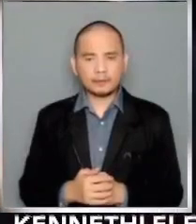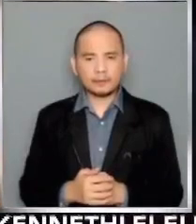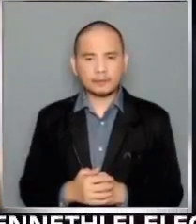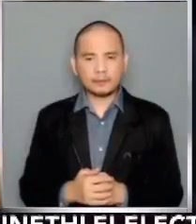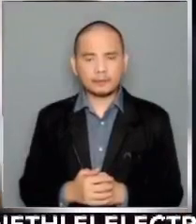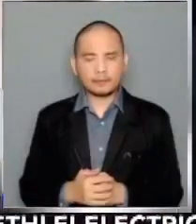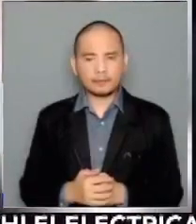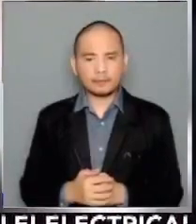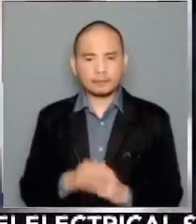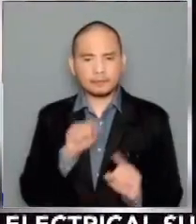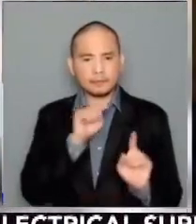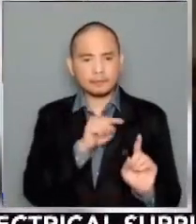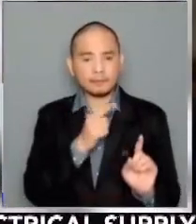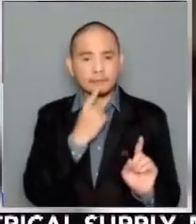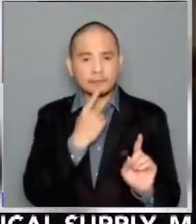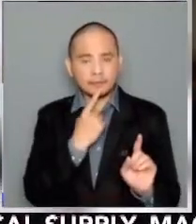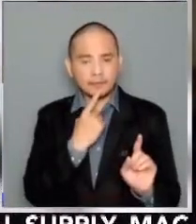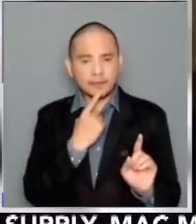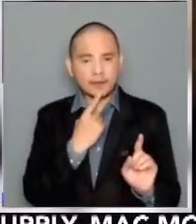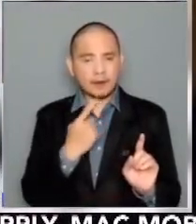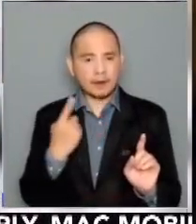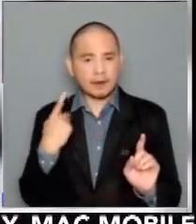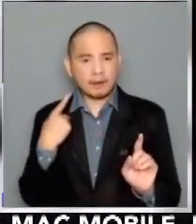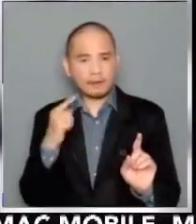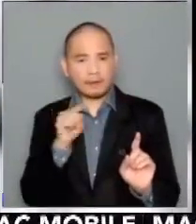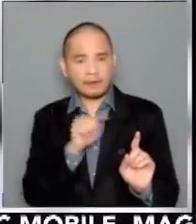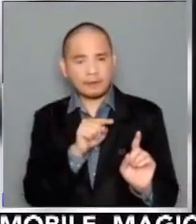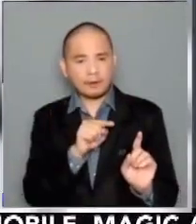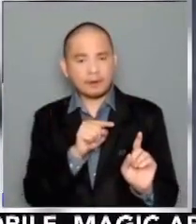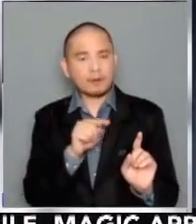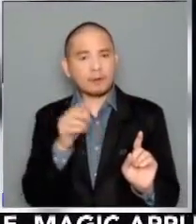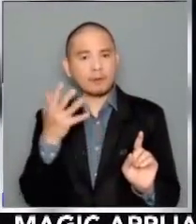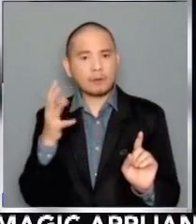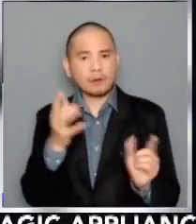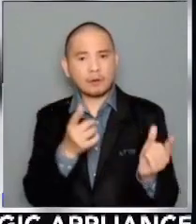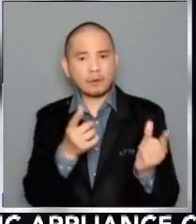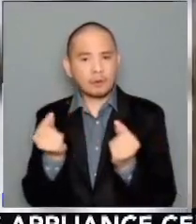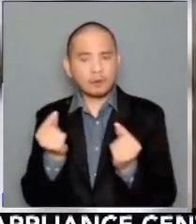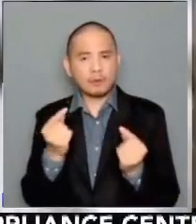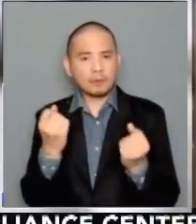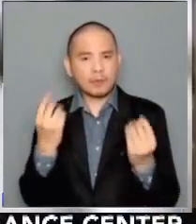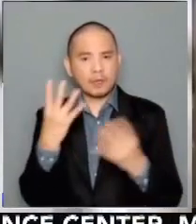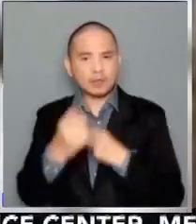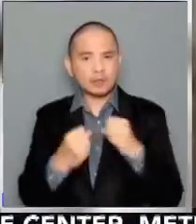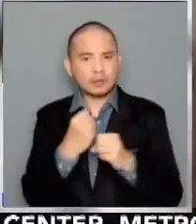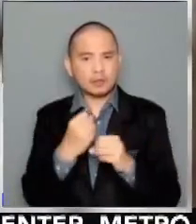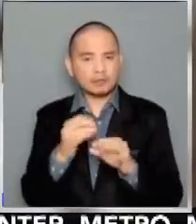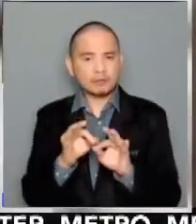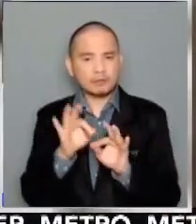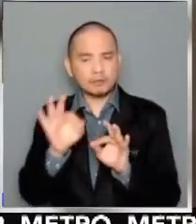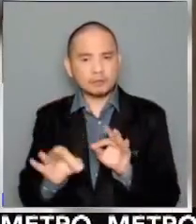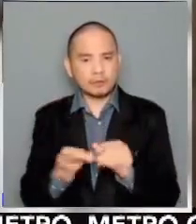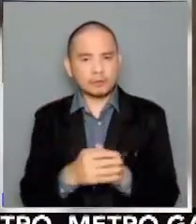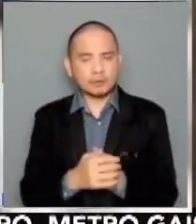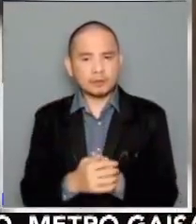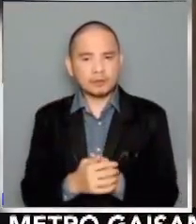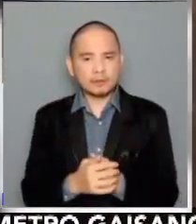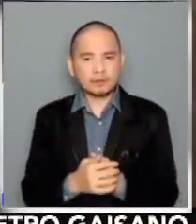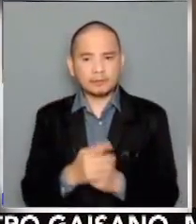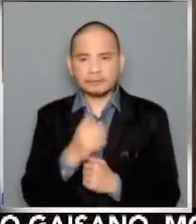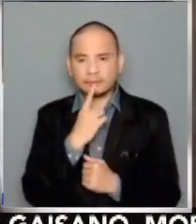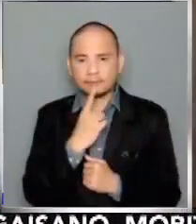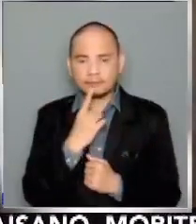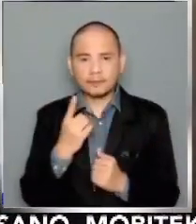ang aniyay parking o hindi raw pag-aksyon sa kaso ng ilang taon. Ang aniyay inordinate o labis-labis na delay